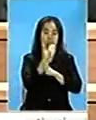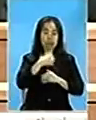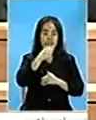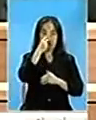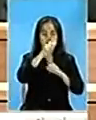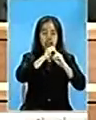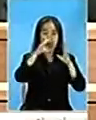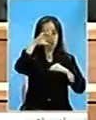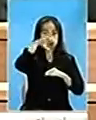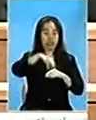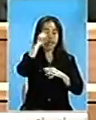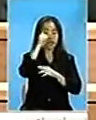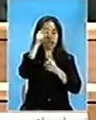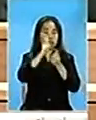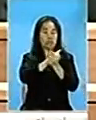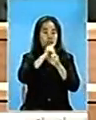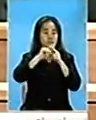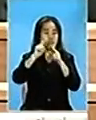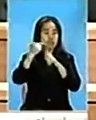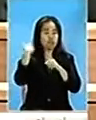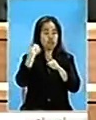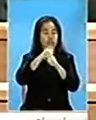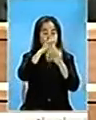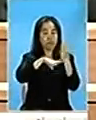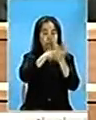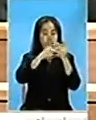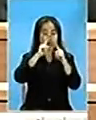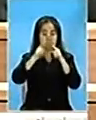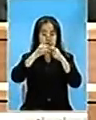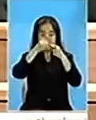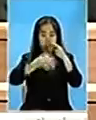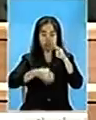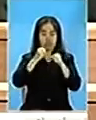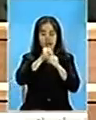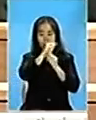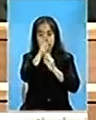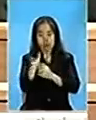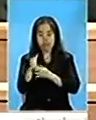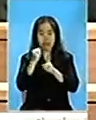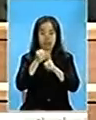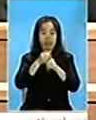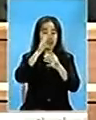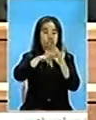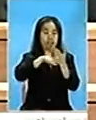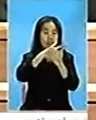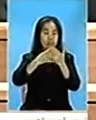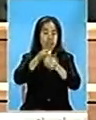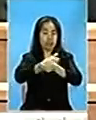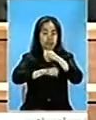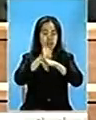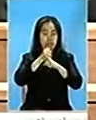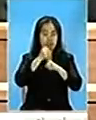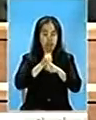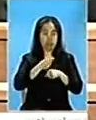ภาพัฒนาทางการเมืองได้นำยุทธศาสตร์เหล่านี้ไปลงในสู่แผนปฏิบัติ และก็ขับเคลื่อนท่านช่วยท